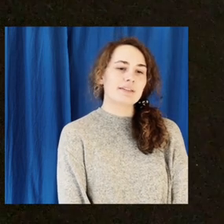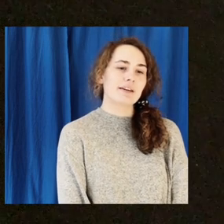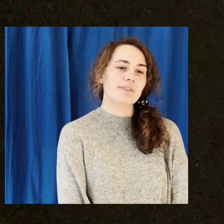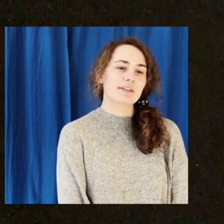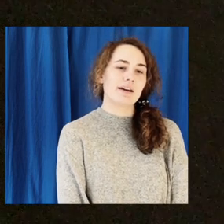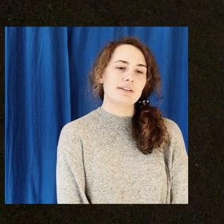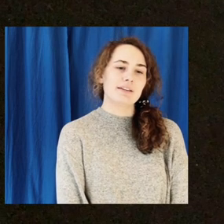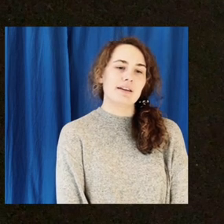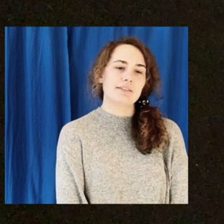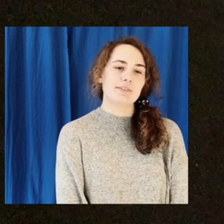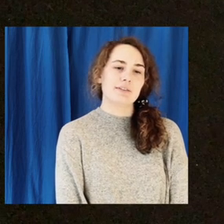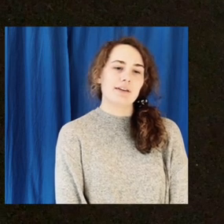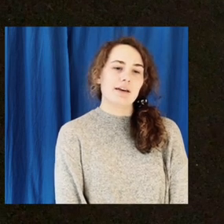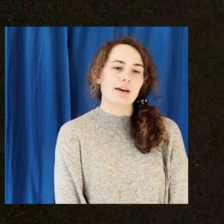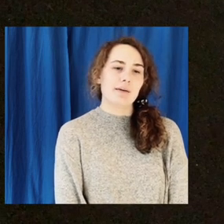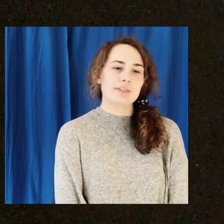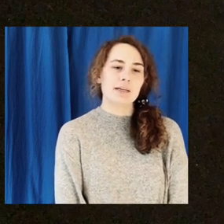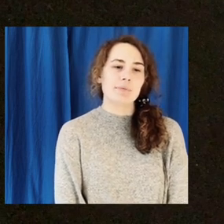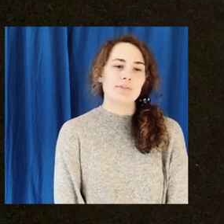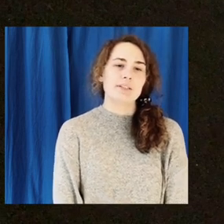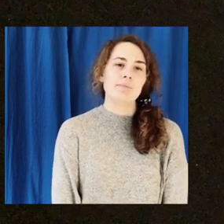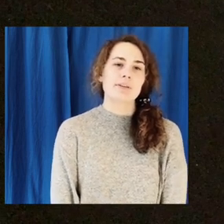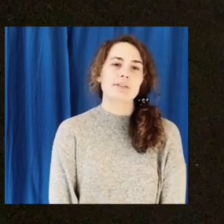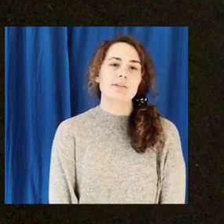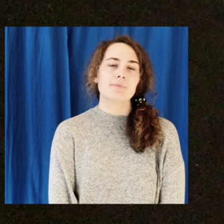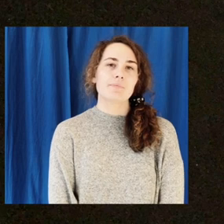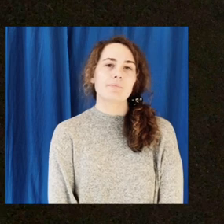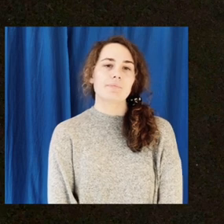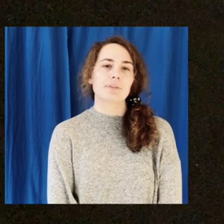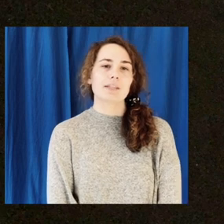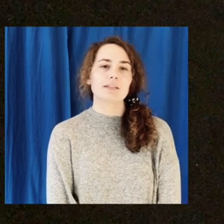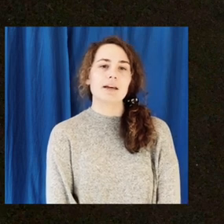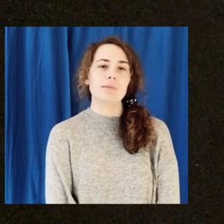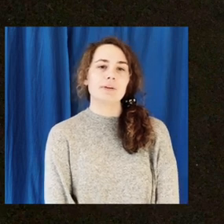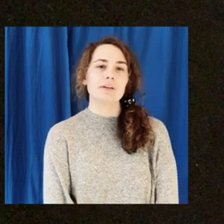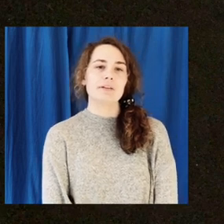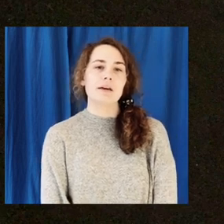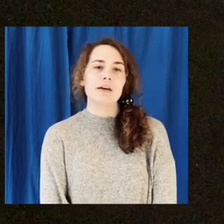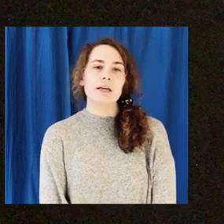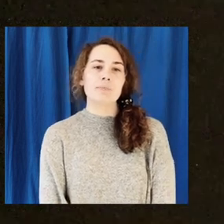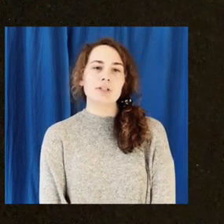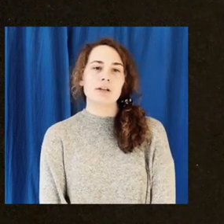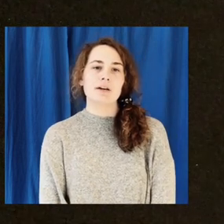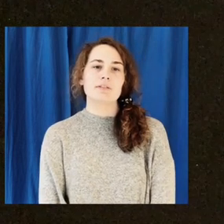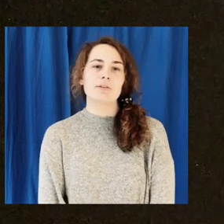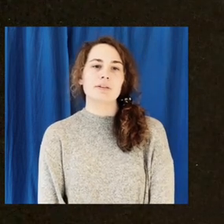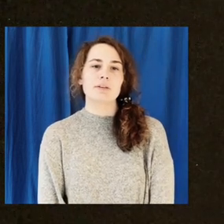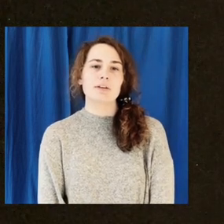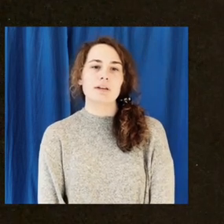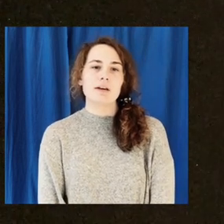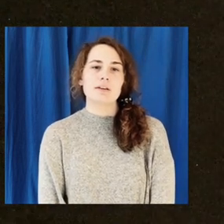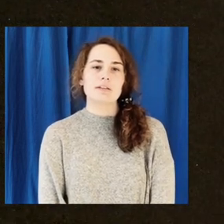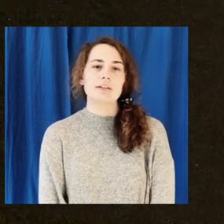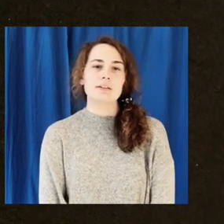einmal ist da etwas Kleines Helles. Aber seht mal, was dann passiert. Das Helle beginnt immer stärker zu